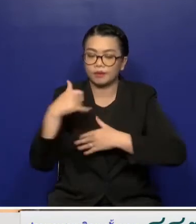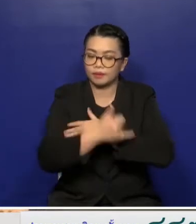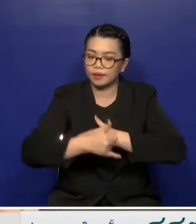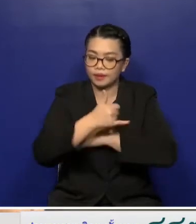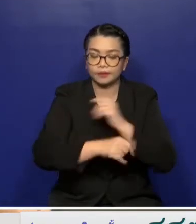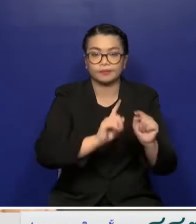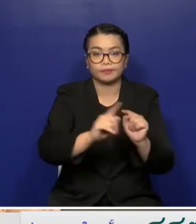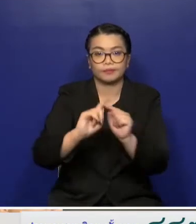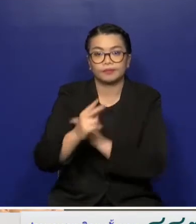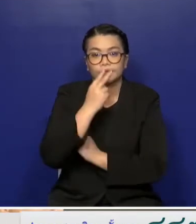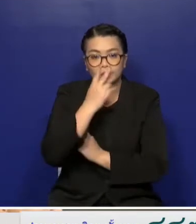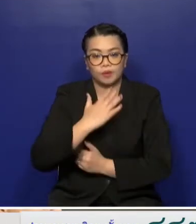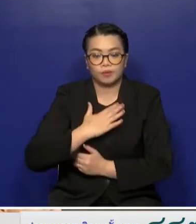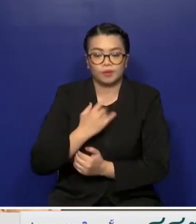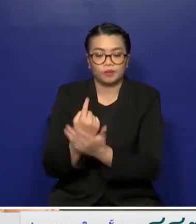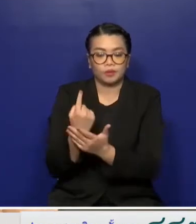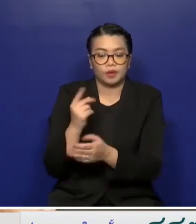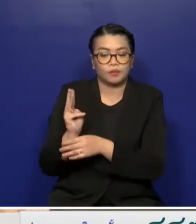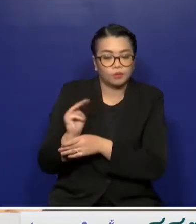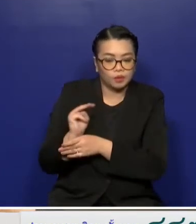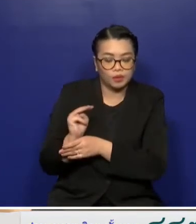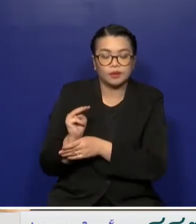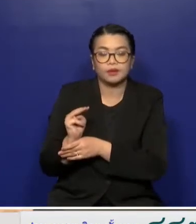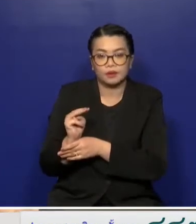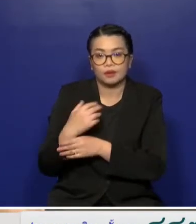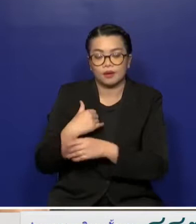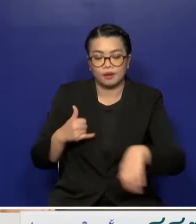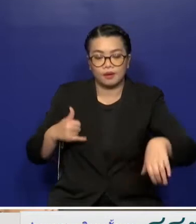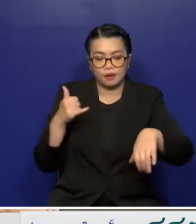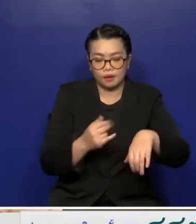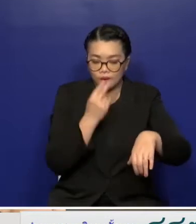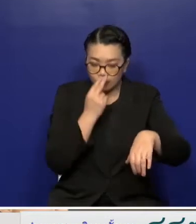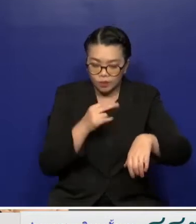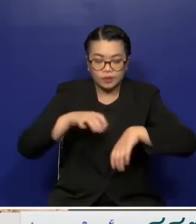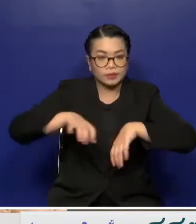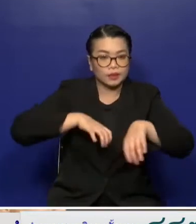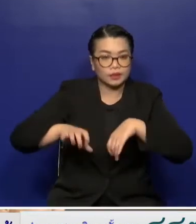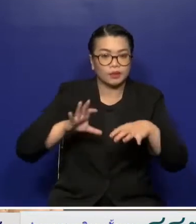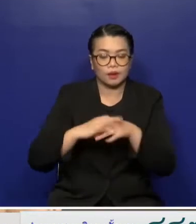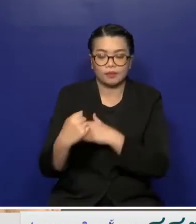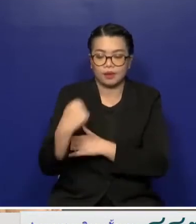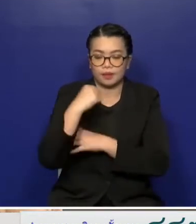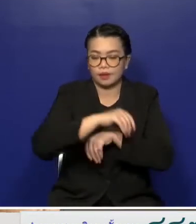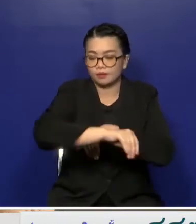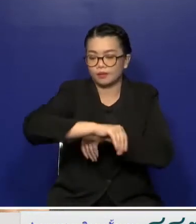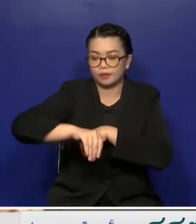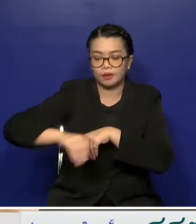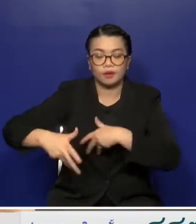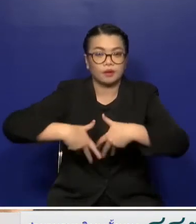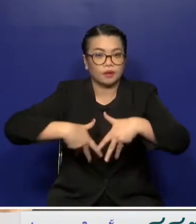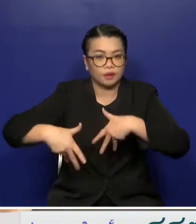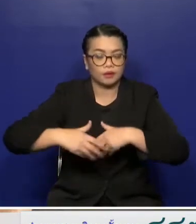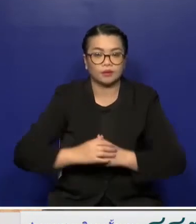งได้รับทุนจากมูลนิธิเอเชียฟาวเดชั่นเพื่อที่จะไปดูงานในการกระจายอำนาจไปสู่ท้องถิ่นโดยเฉพา